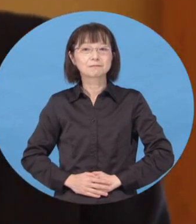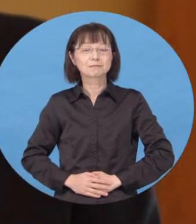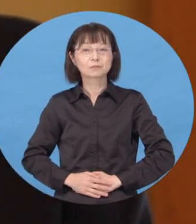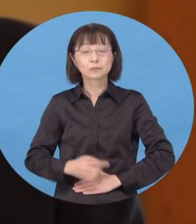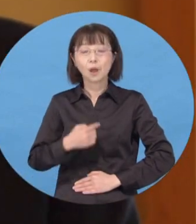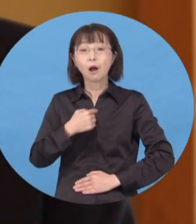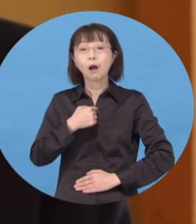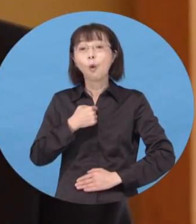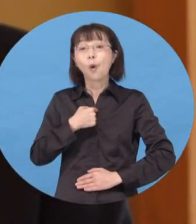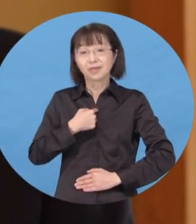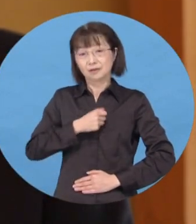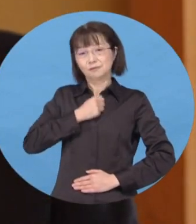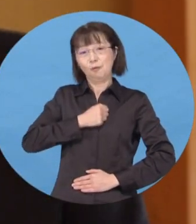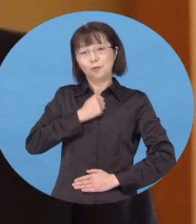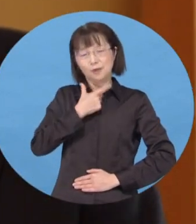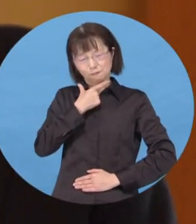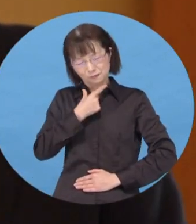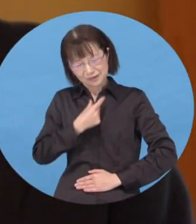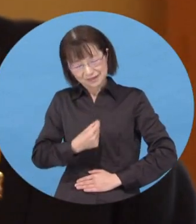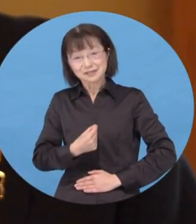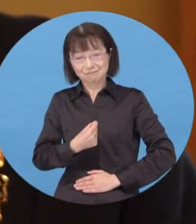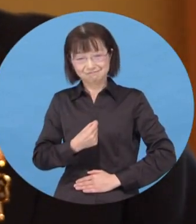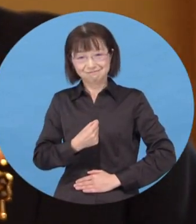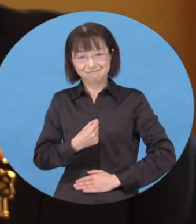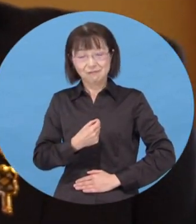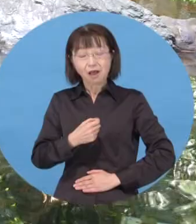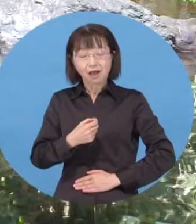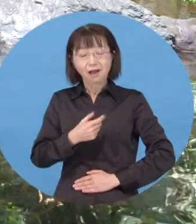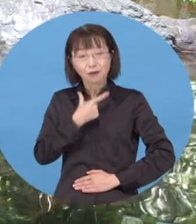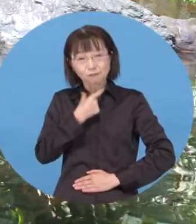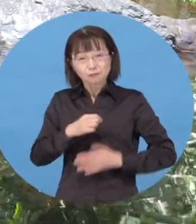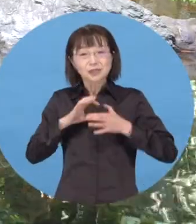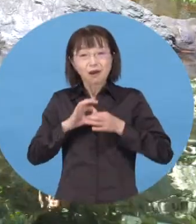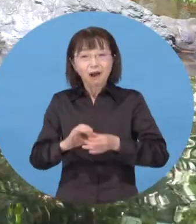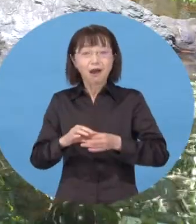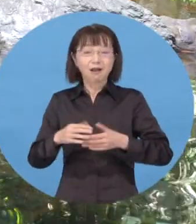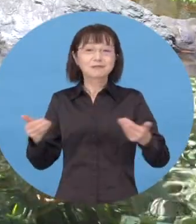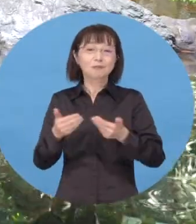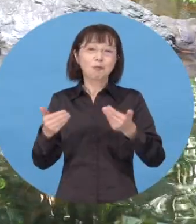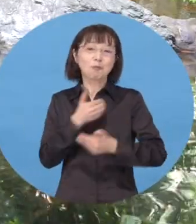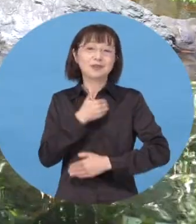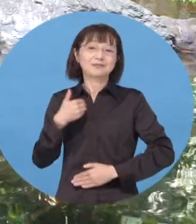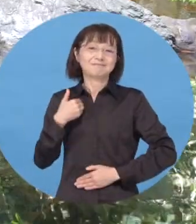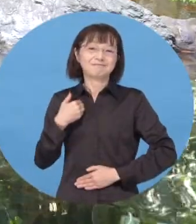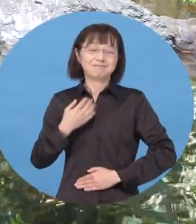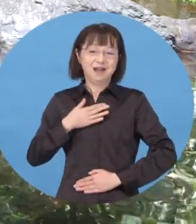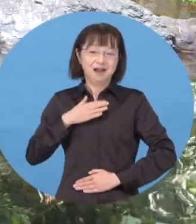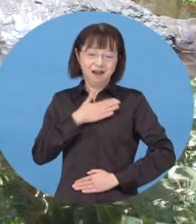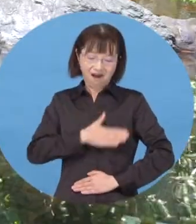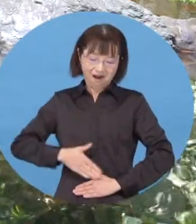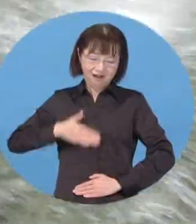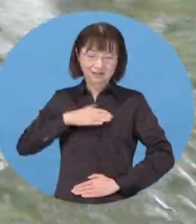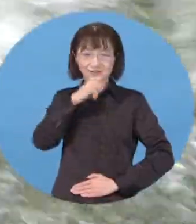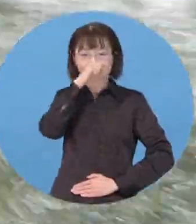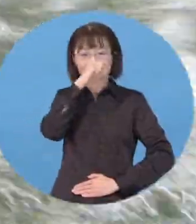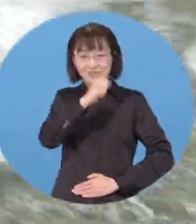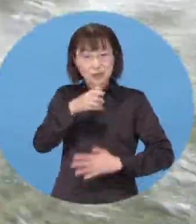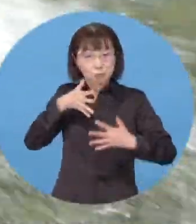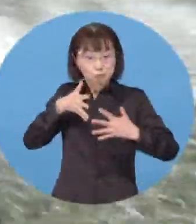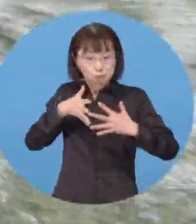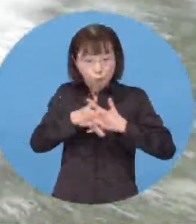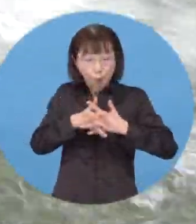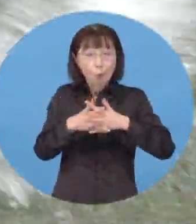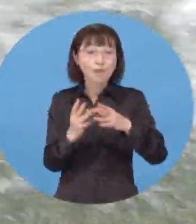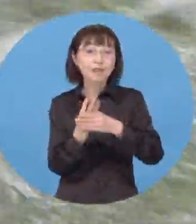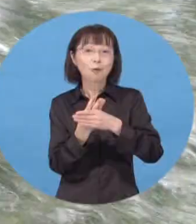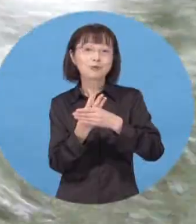私温泉大好きで、好きだからできるんですね、こういう商売ね。体にいい透明な温泉なんですね。お風呂に入っていただ